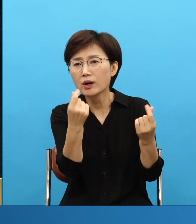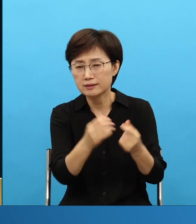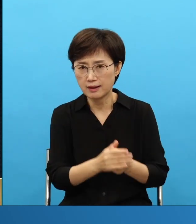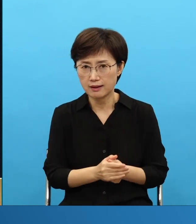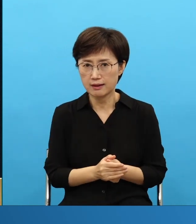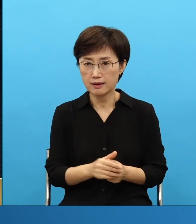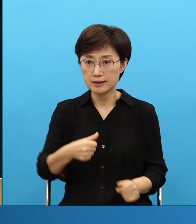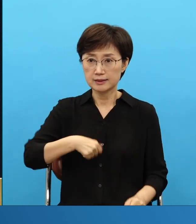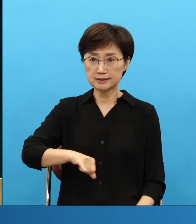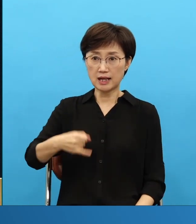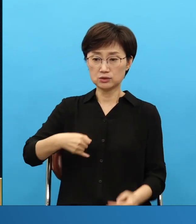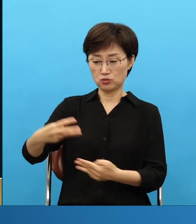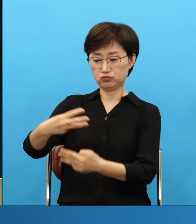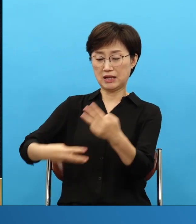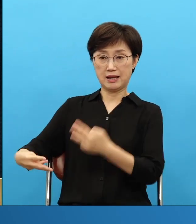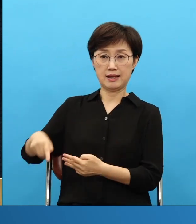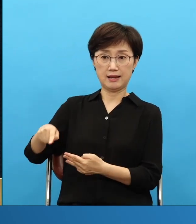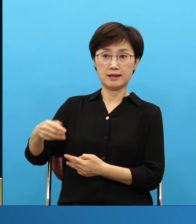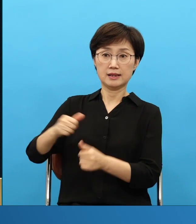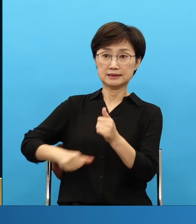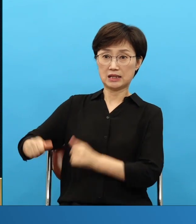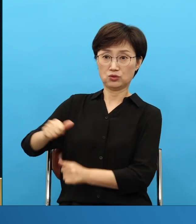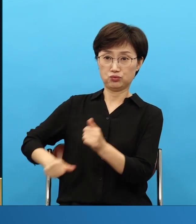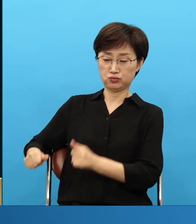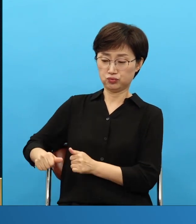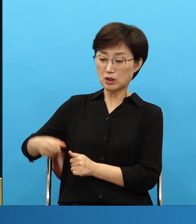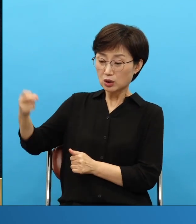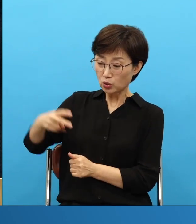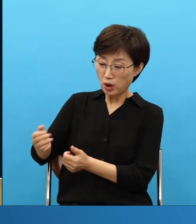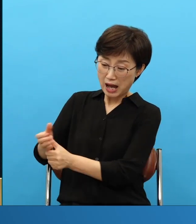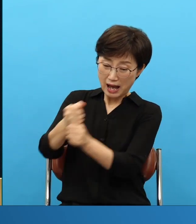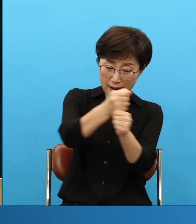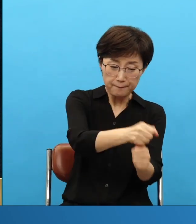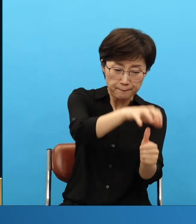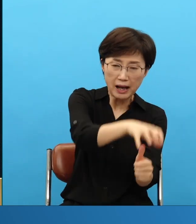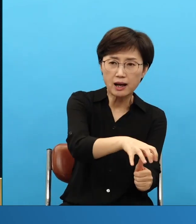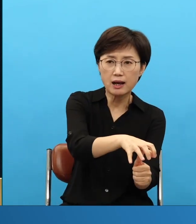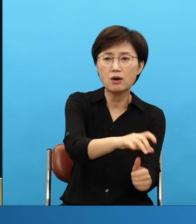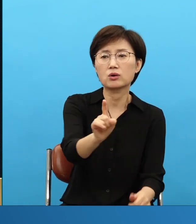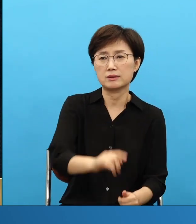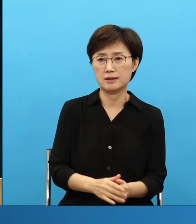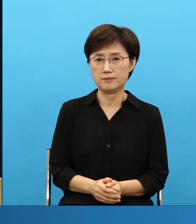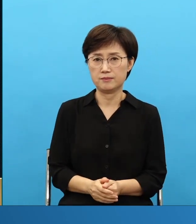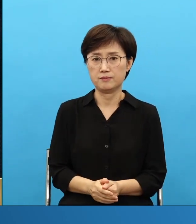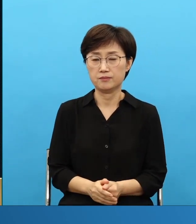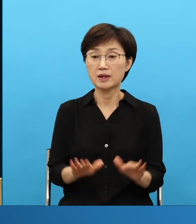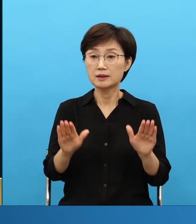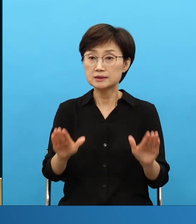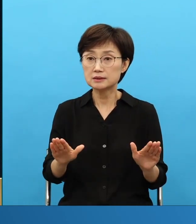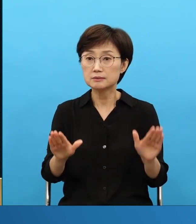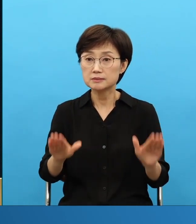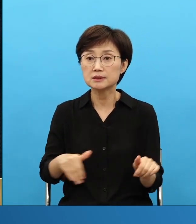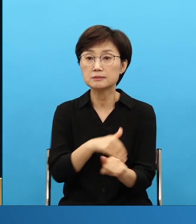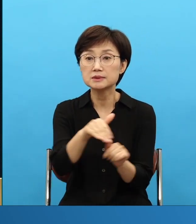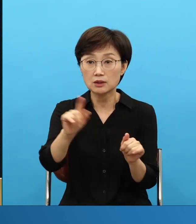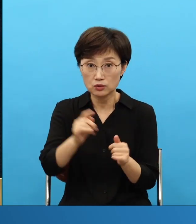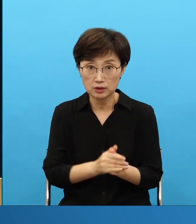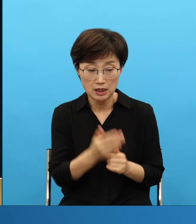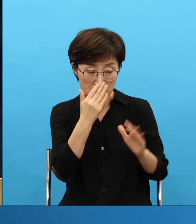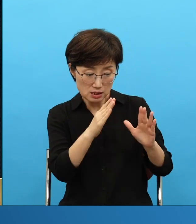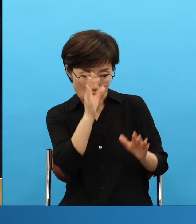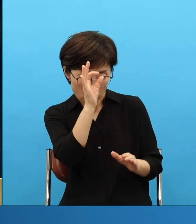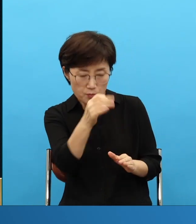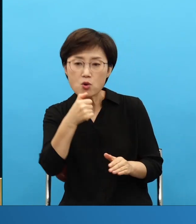또 포로돼 버린 거죠. The posterity again were taken as captives. 지금은 어느 상태입니까? What kind of state are they in now? 속국돼 있다는 거예요.